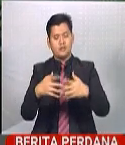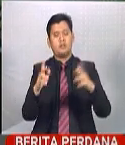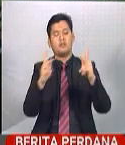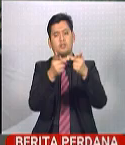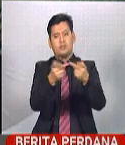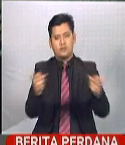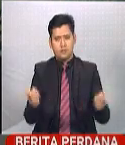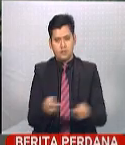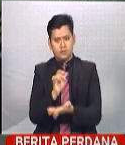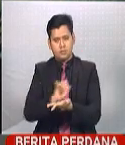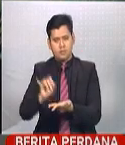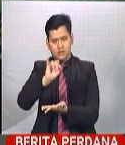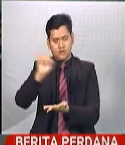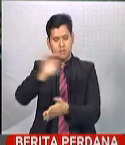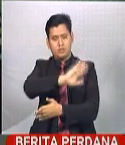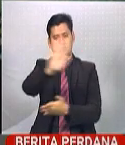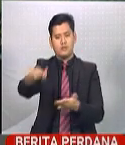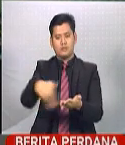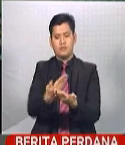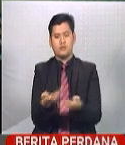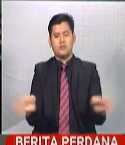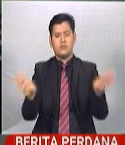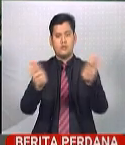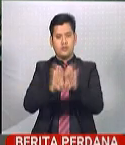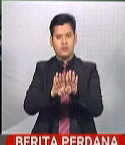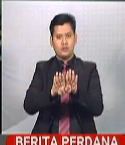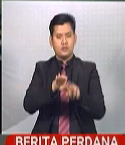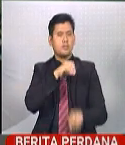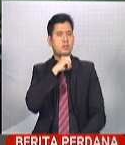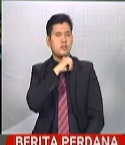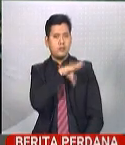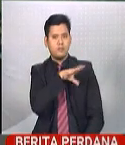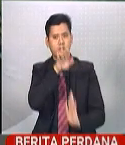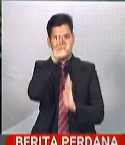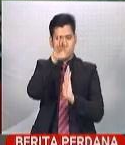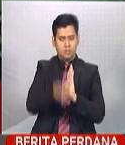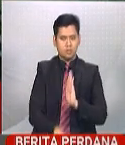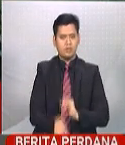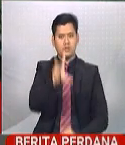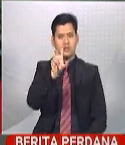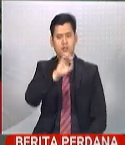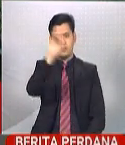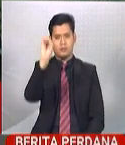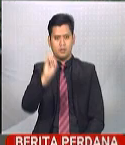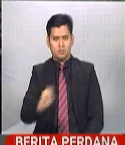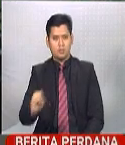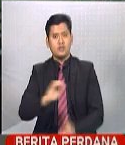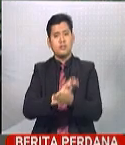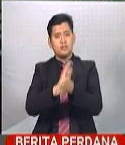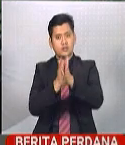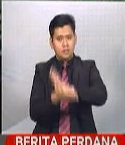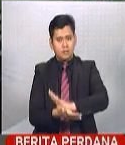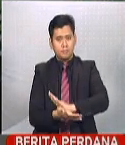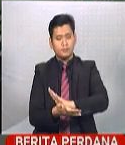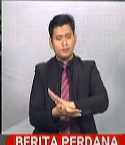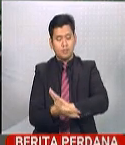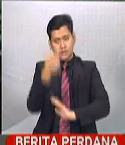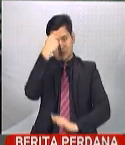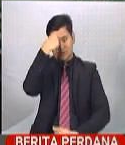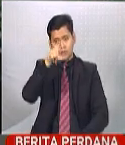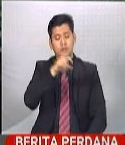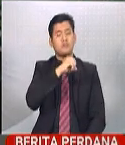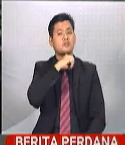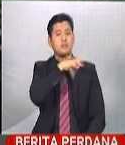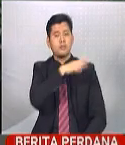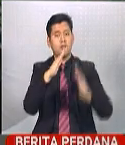yang mana kita tahu semua kebaikan ditutup sampah menurun Sehingga operasi usah eh jadi untuk